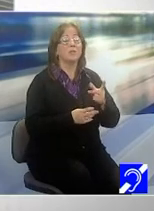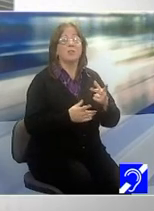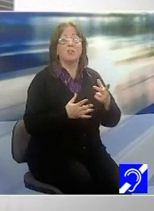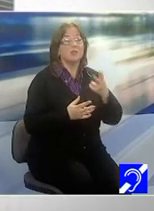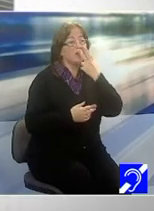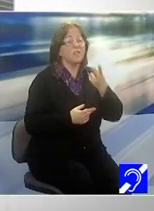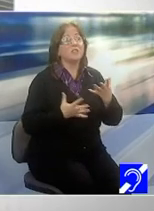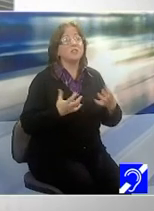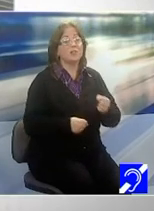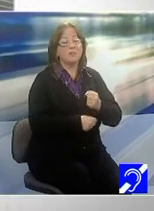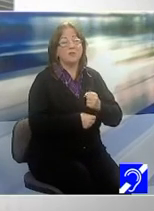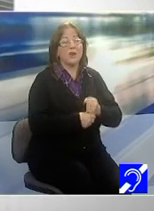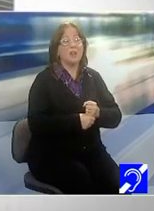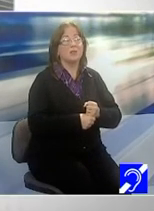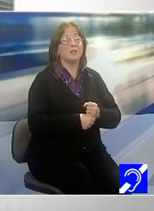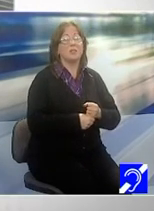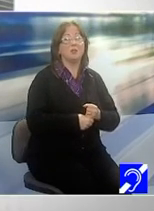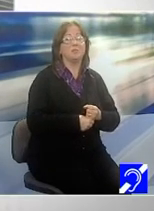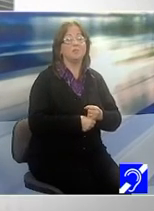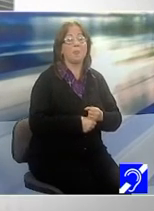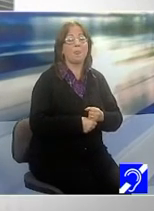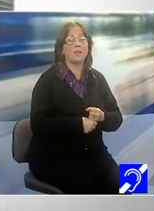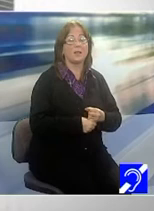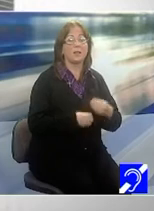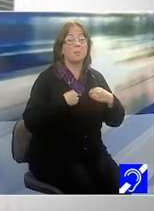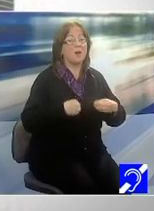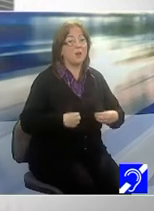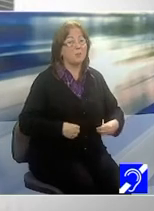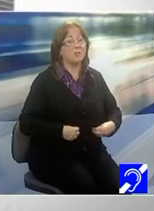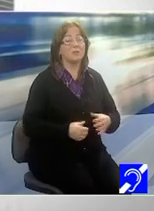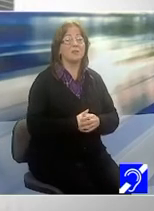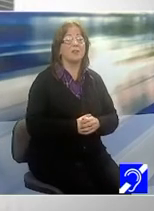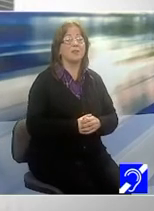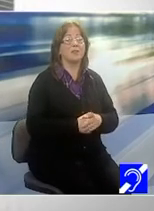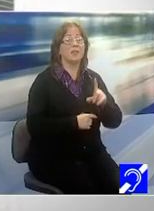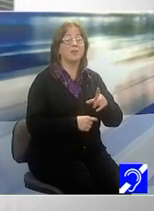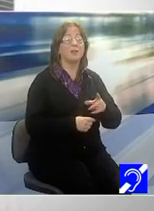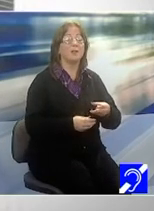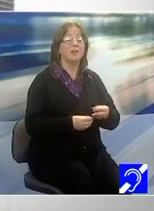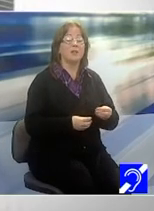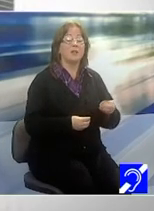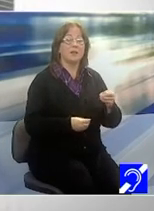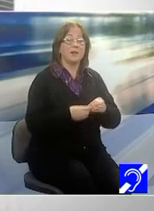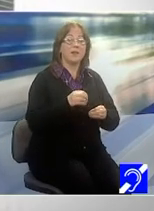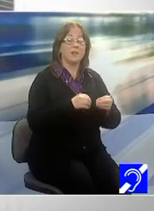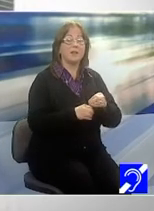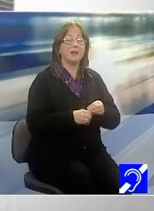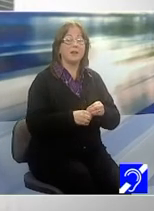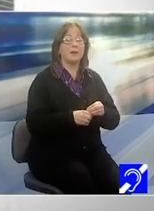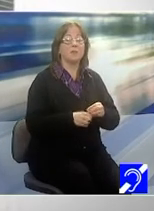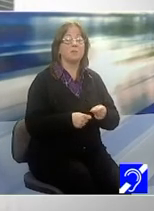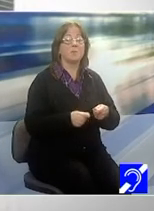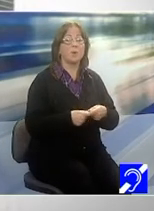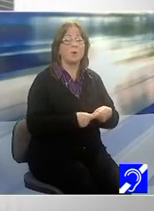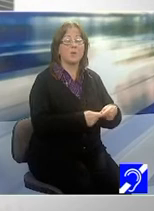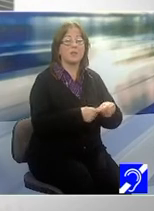parlamentarii, prin crearea de noi organizații, da, dacă nu ne simțim reprezentați. De multe ori, da, chiar intrarea în partide